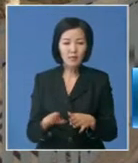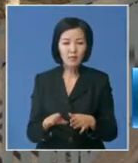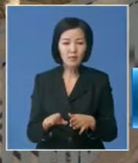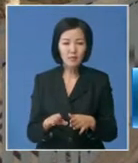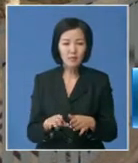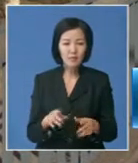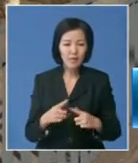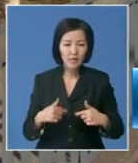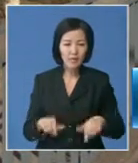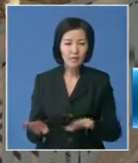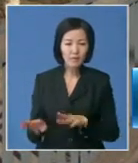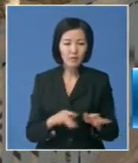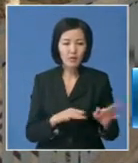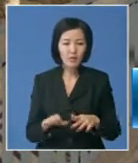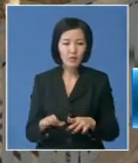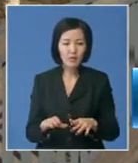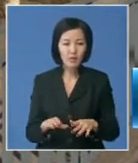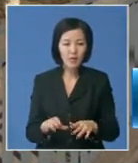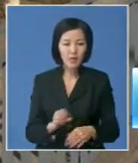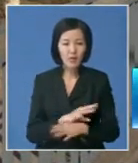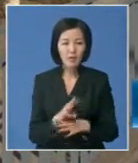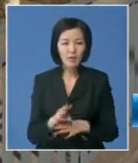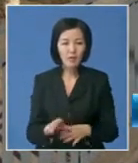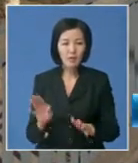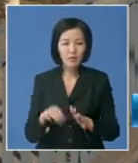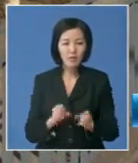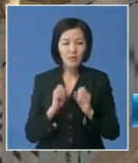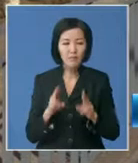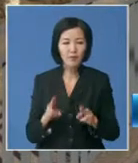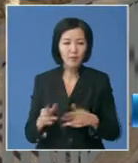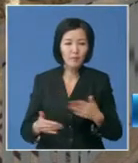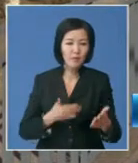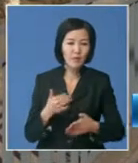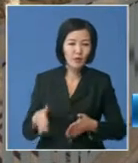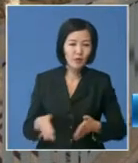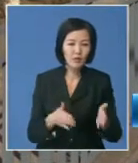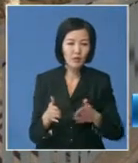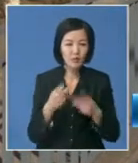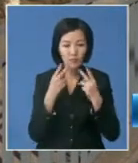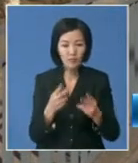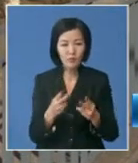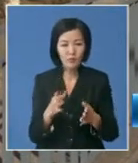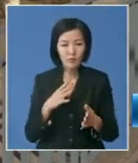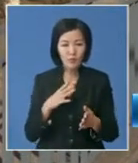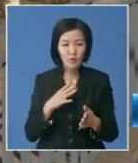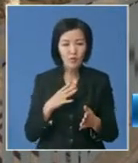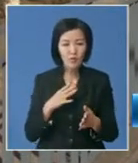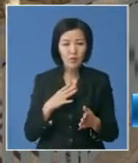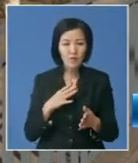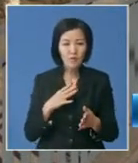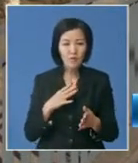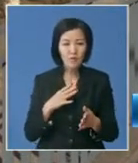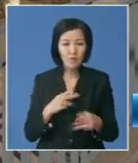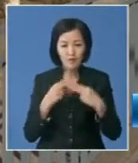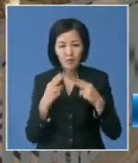организовали мероприятие чтобы обеспечить безопасность людей при переходе мы уже видим как надписи которую мы нарисовали на асфальте привлекли к себе